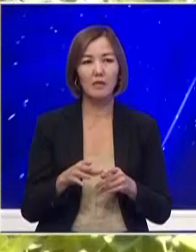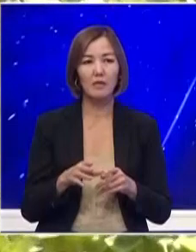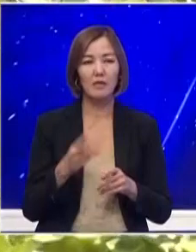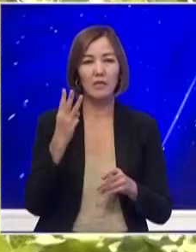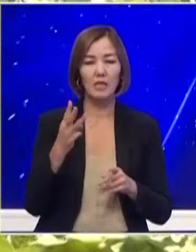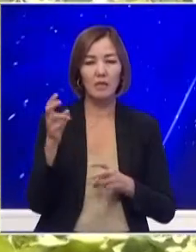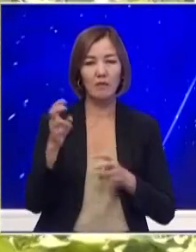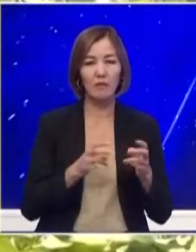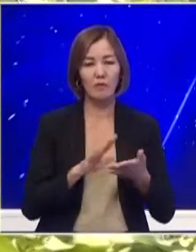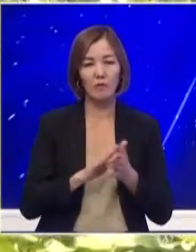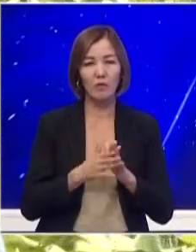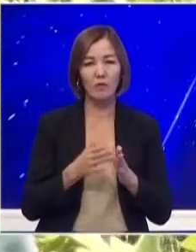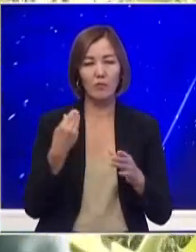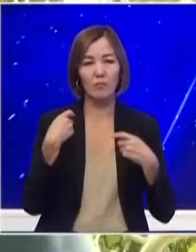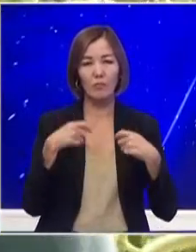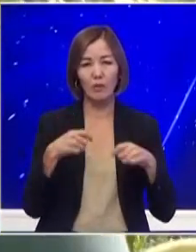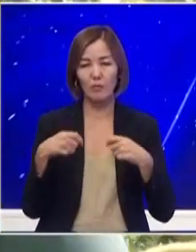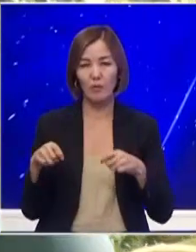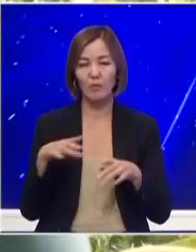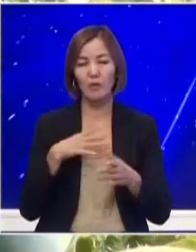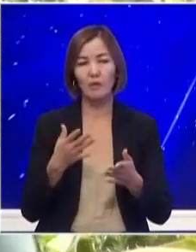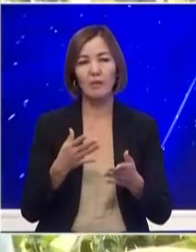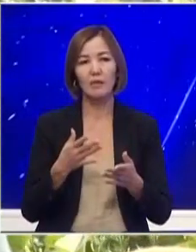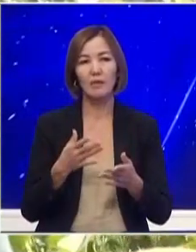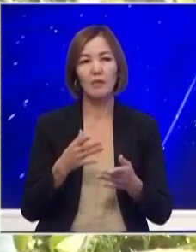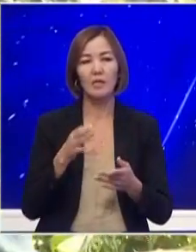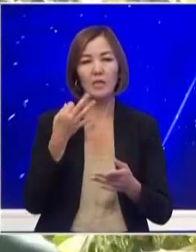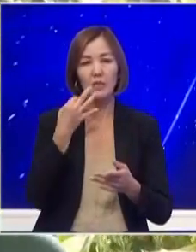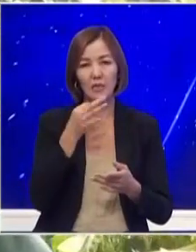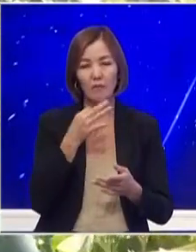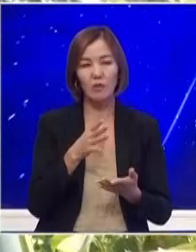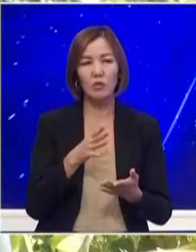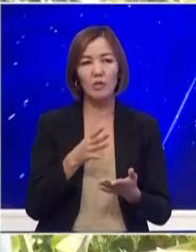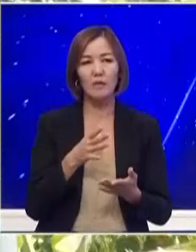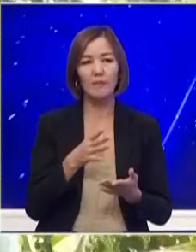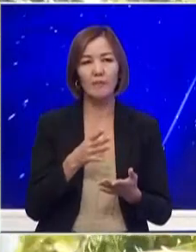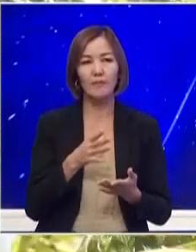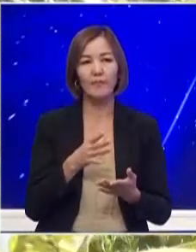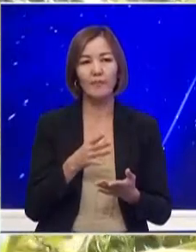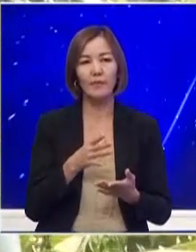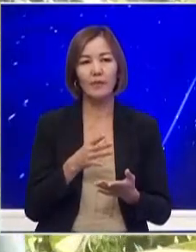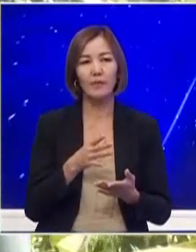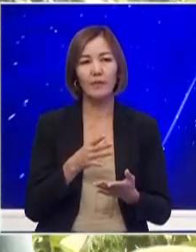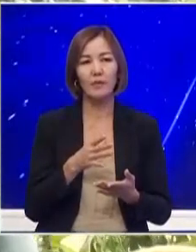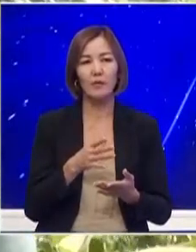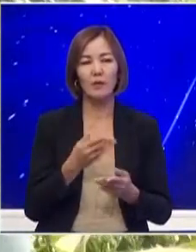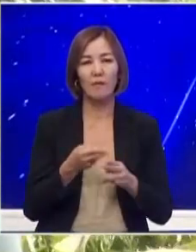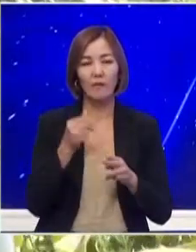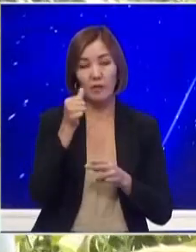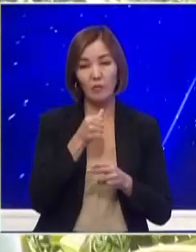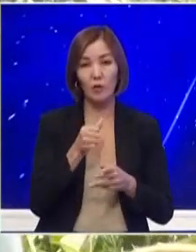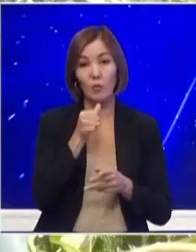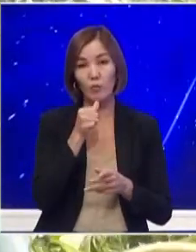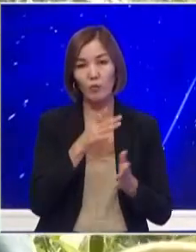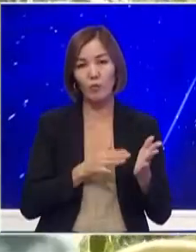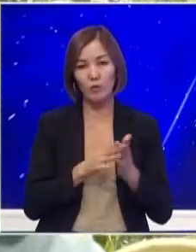тоже небольшой объем скупают. А семечки, это как опытный образец, в этом году только посеяли. Они уже